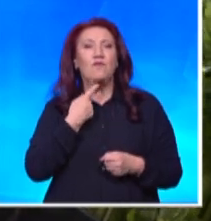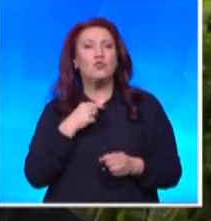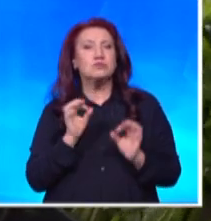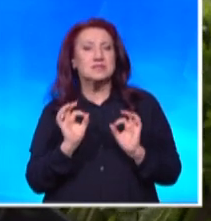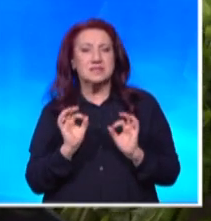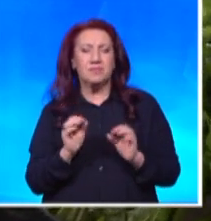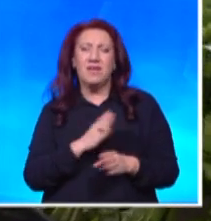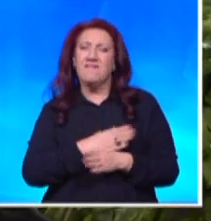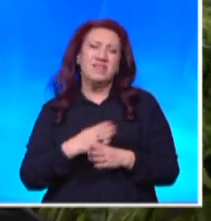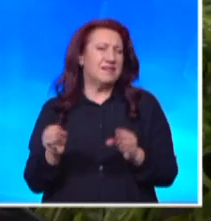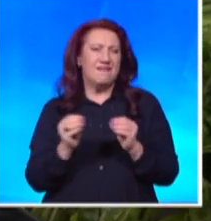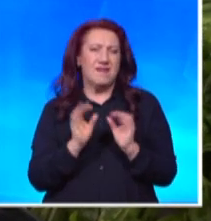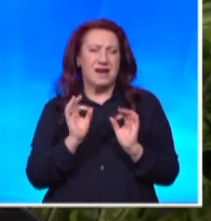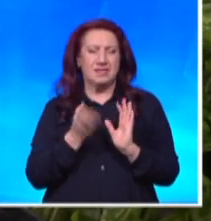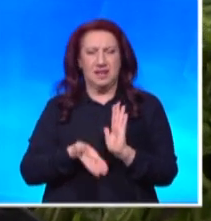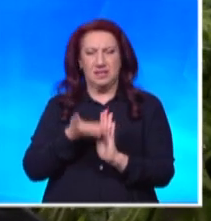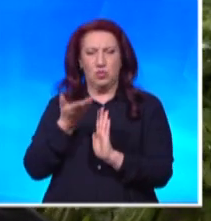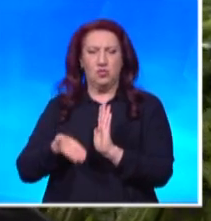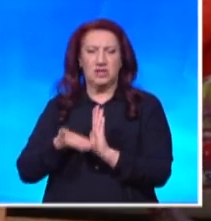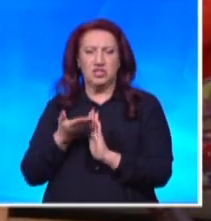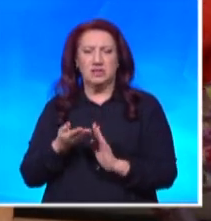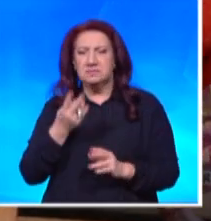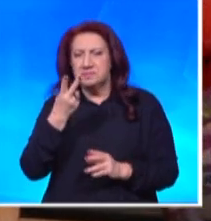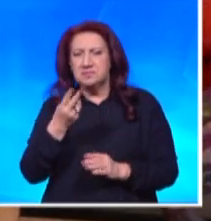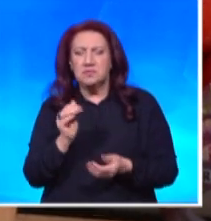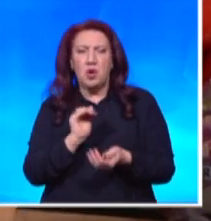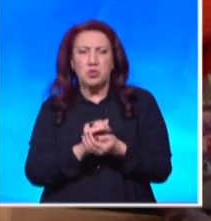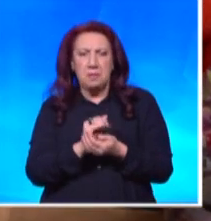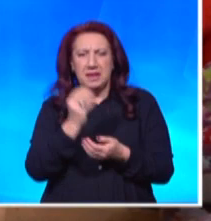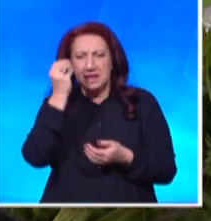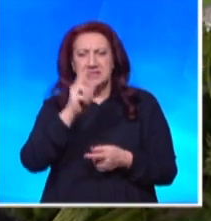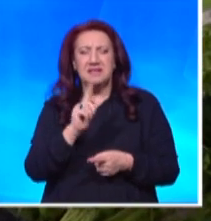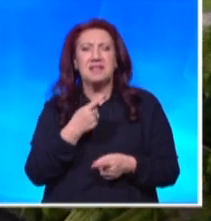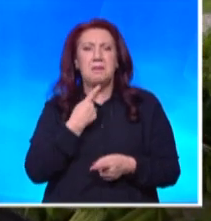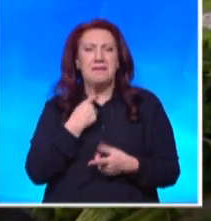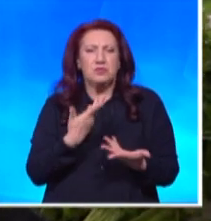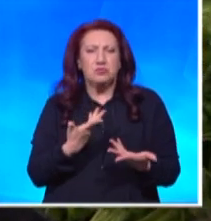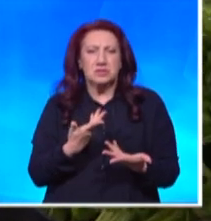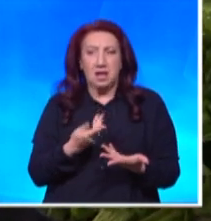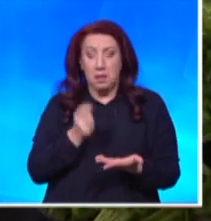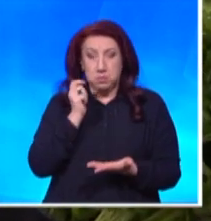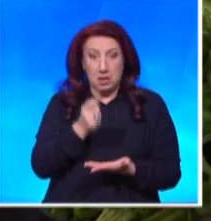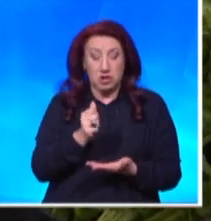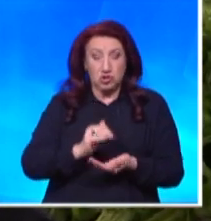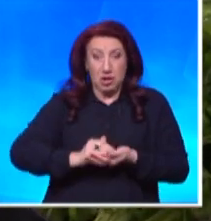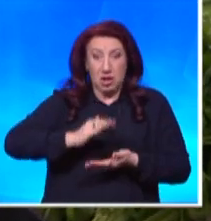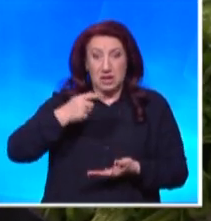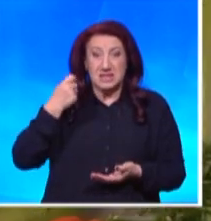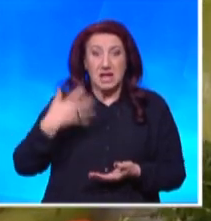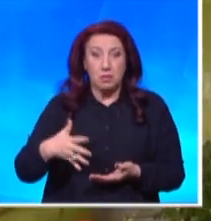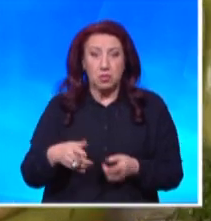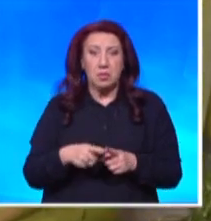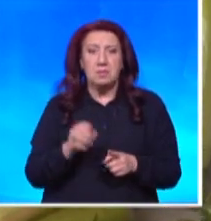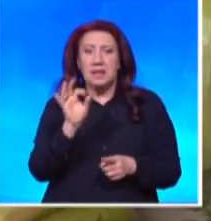но наблюдавам това, че нямат вкус. Не стига, че даваш толкова много пари, ами не е